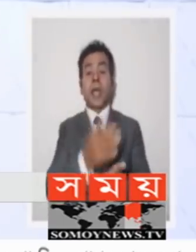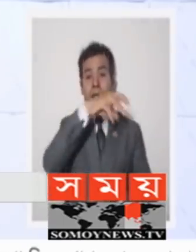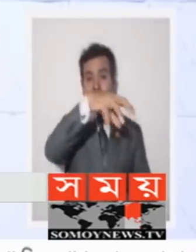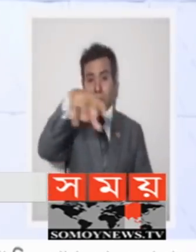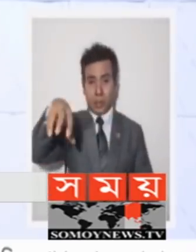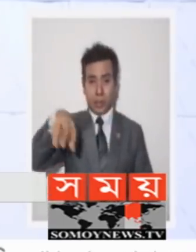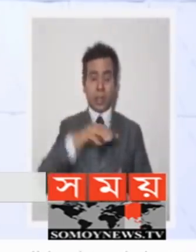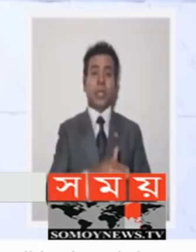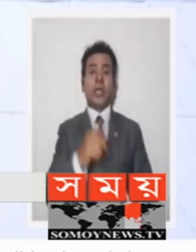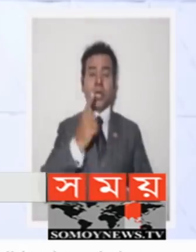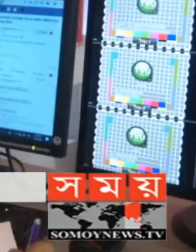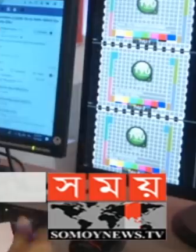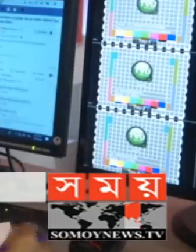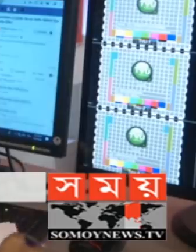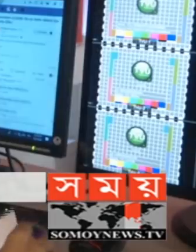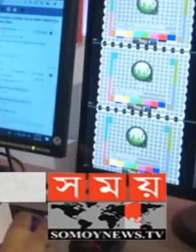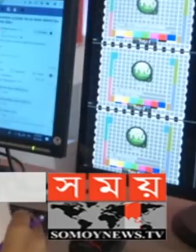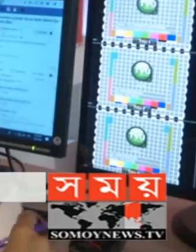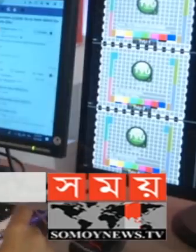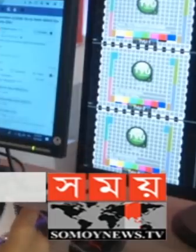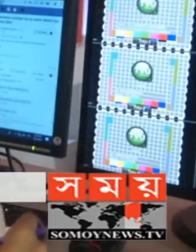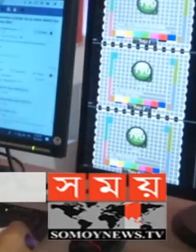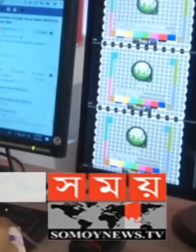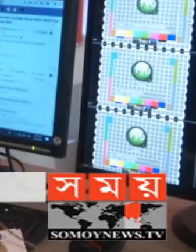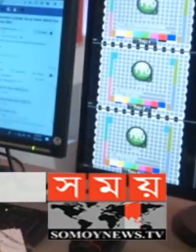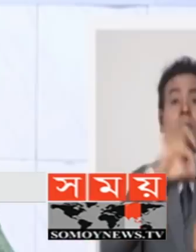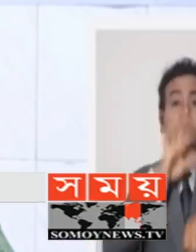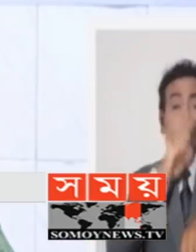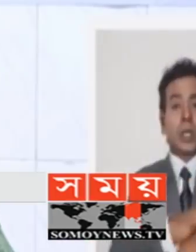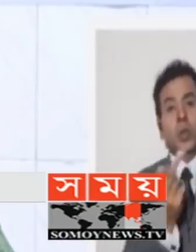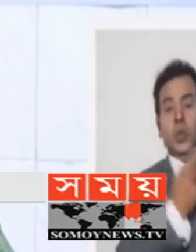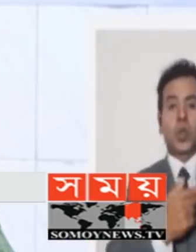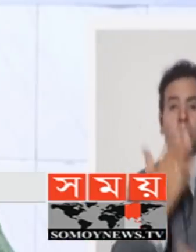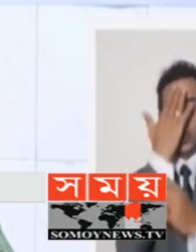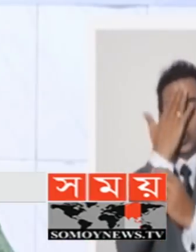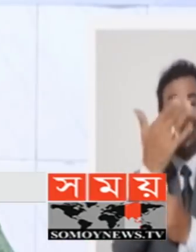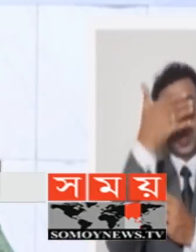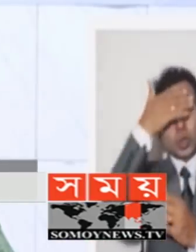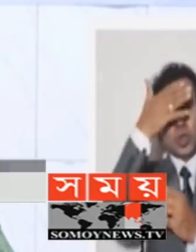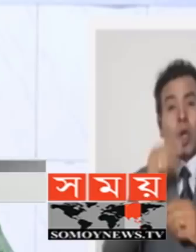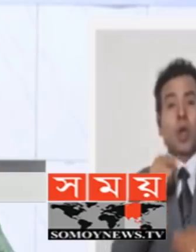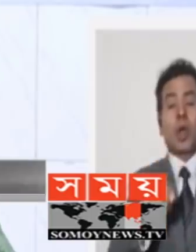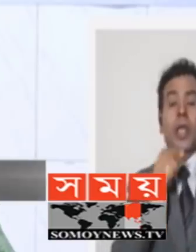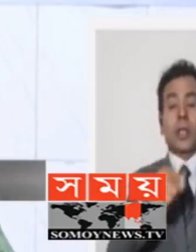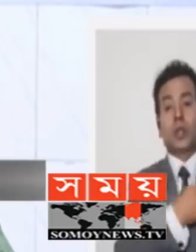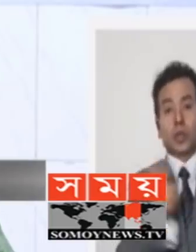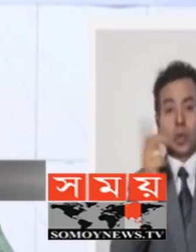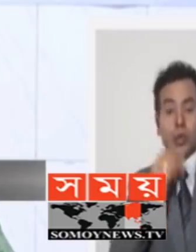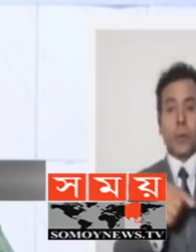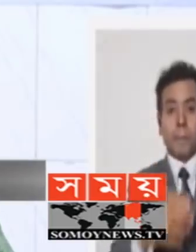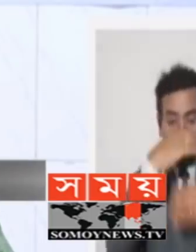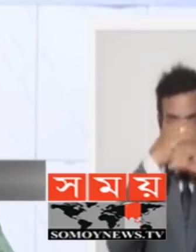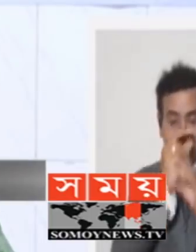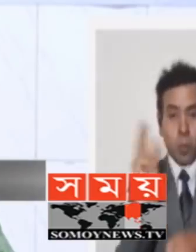17.5%। ডেঙ্গু নিয়েও অধিদপ্তরের প্রস্তুতির নানা দিক তুলে ধরেন মুখপাত্র। যেহেতু করোনা এবং ডেঙ্গু রোগী উভয়েরই জ্বর